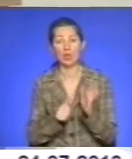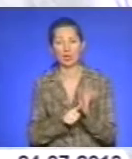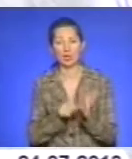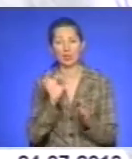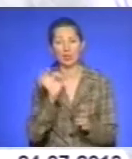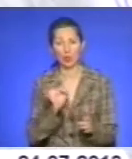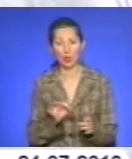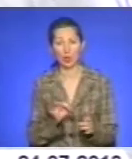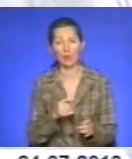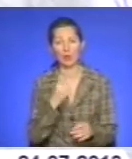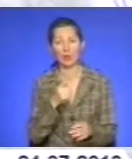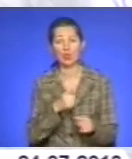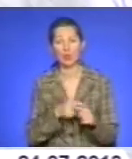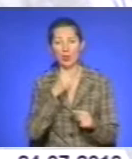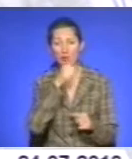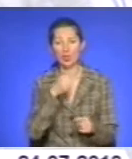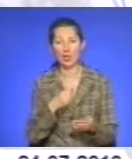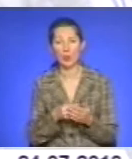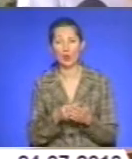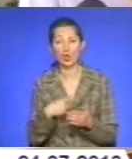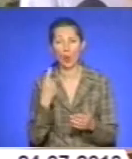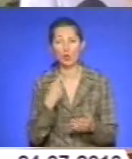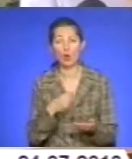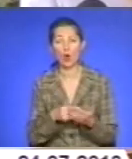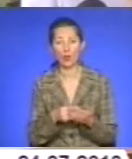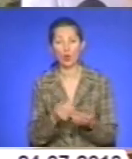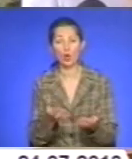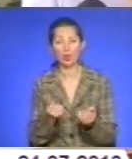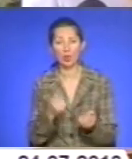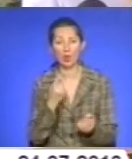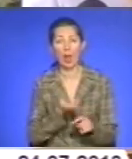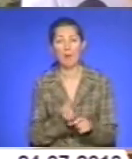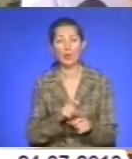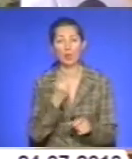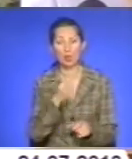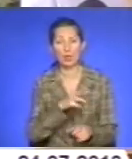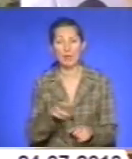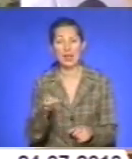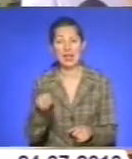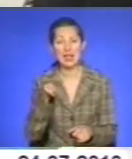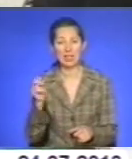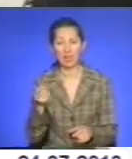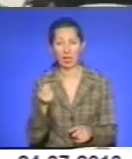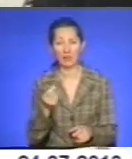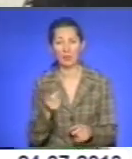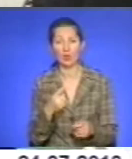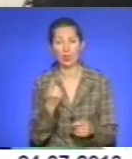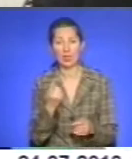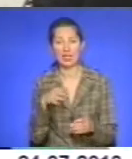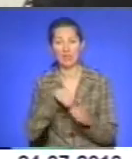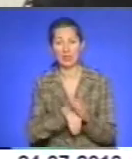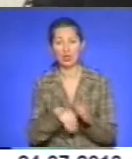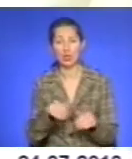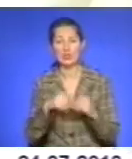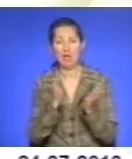99,6%. За перше півріччя до бюджету обласного фонду надійшло понад 1 мільярд гривень у структурі єдиного внеску на